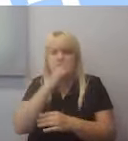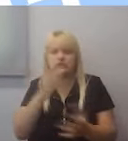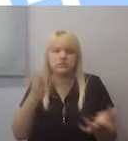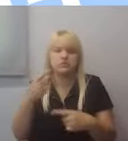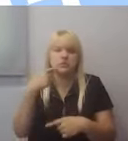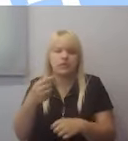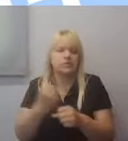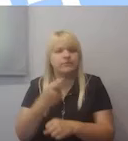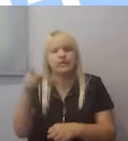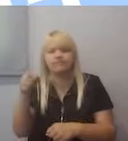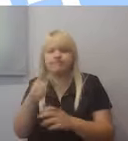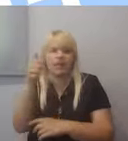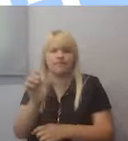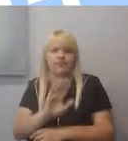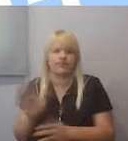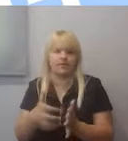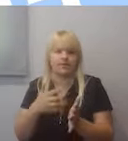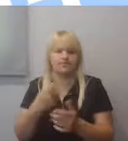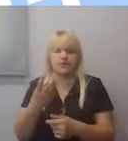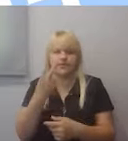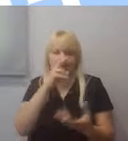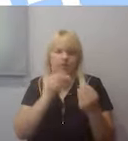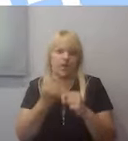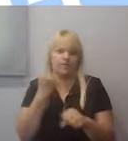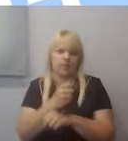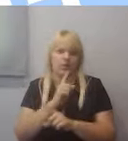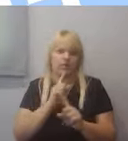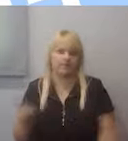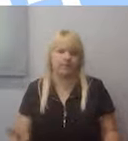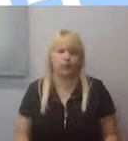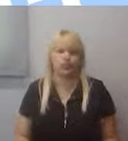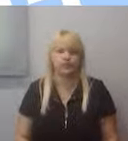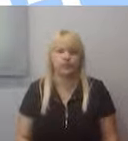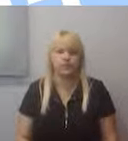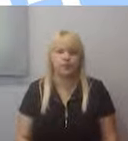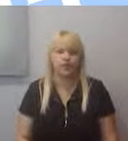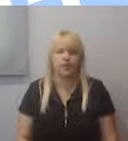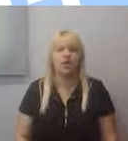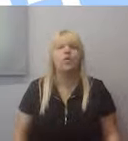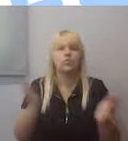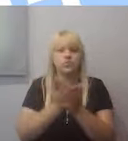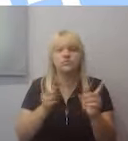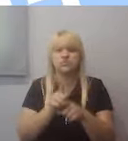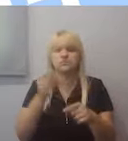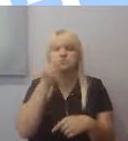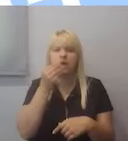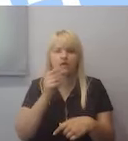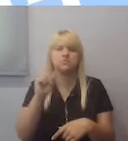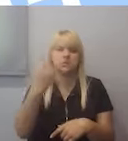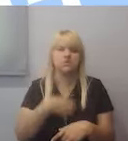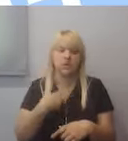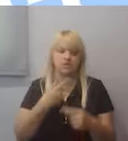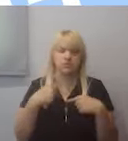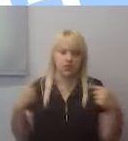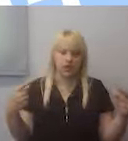neizmantot ņemot vērā apdraudējuma tipu ja un tad viennozīmīgi pārtikas pirmās nepieciešamības preces izdeles